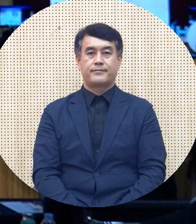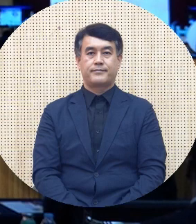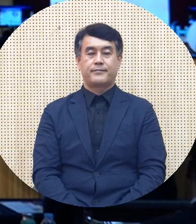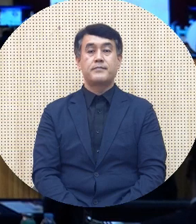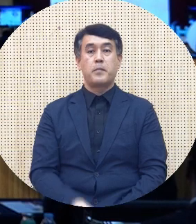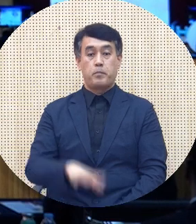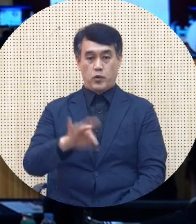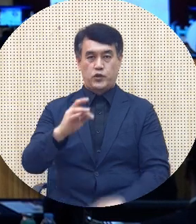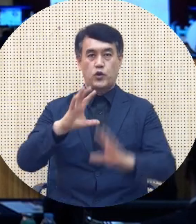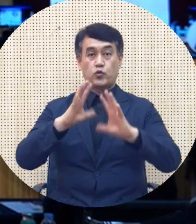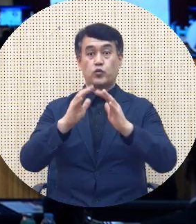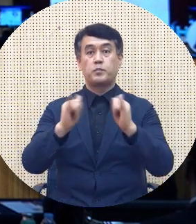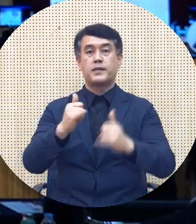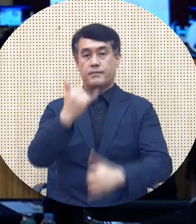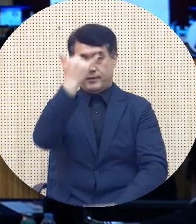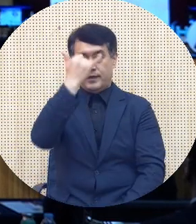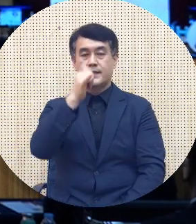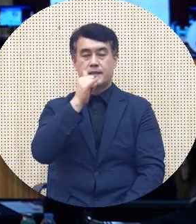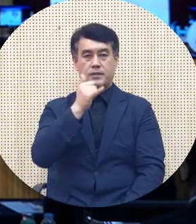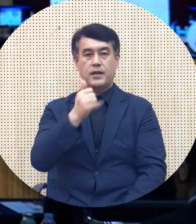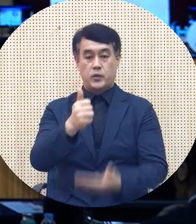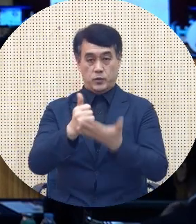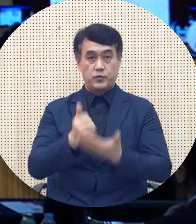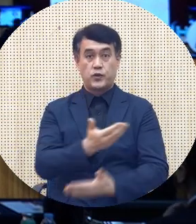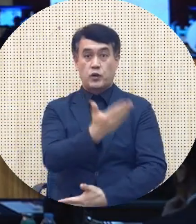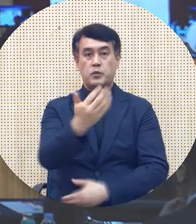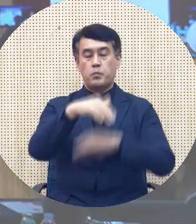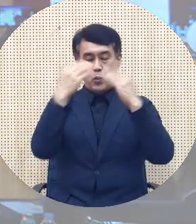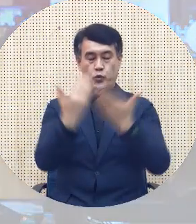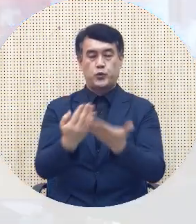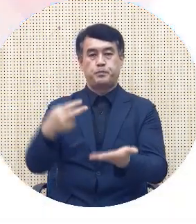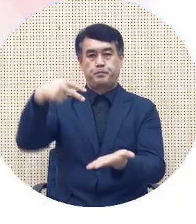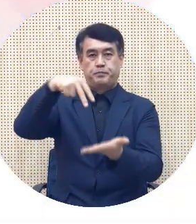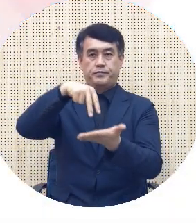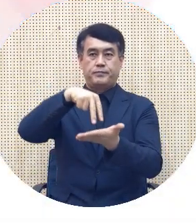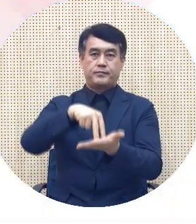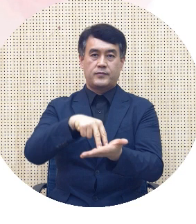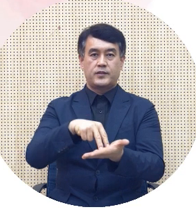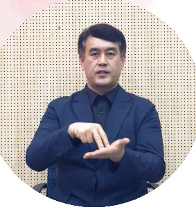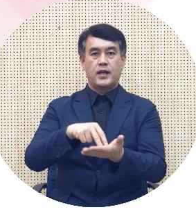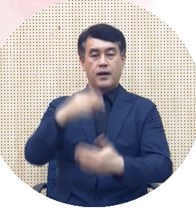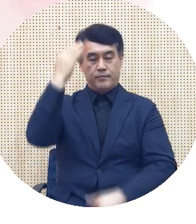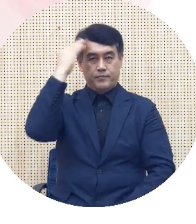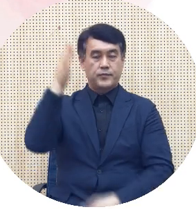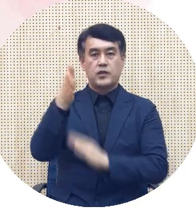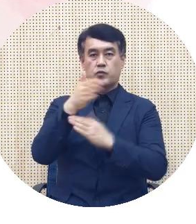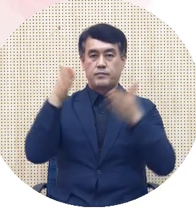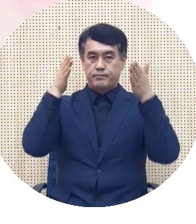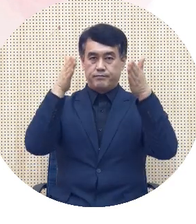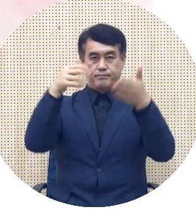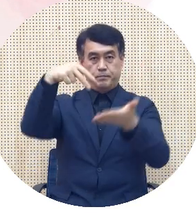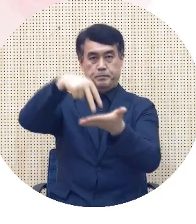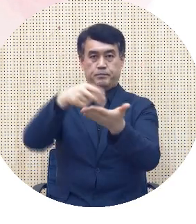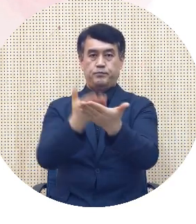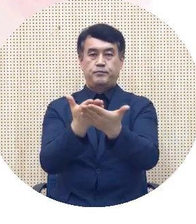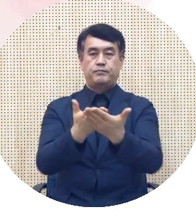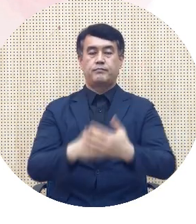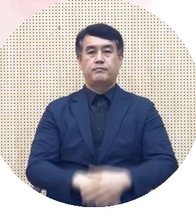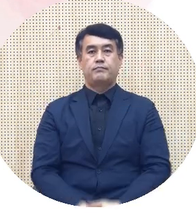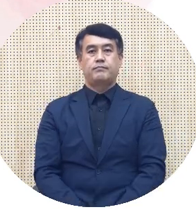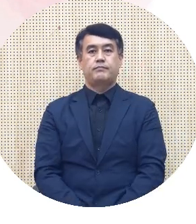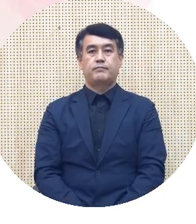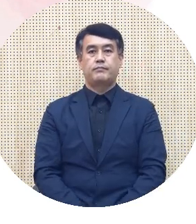네, 먼저 국민의례가 있겠습니다. 내빈 여러분께서는 모두 자리에서 일어나 전면에 위치한 국기를 향해 서주시기 바랍니다.